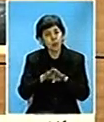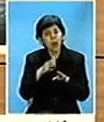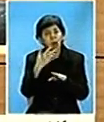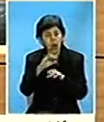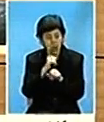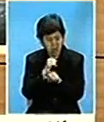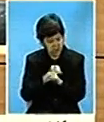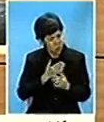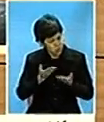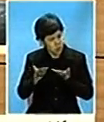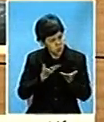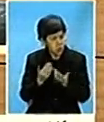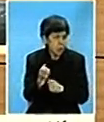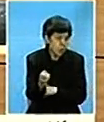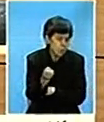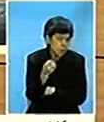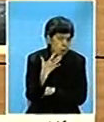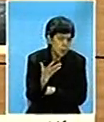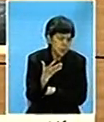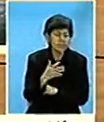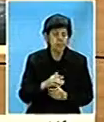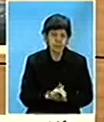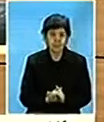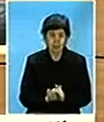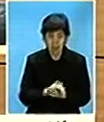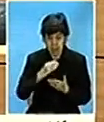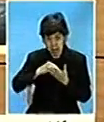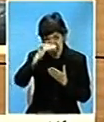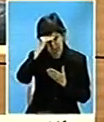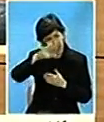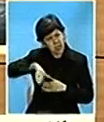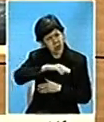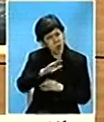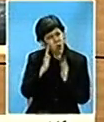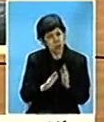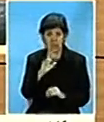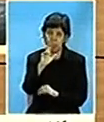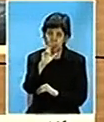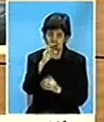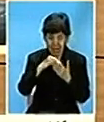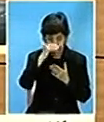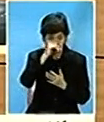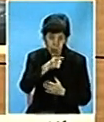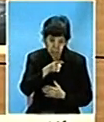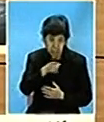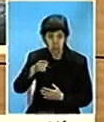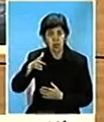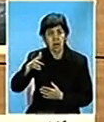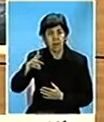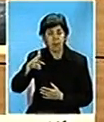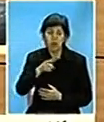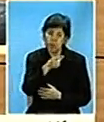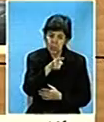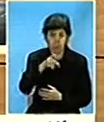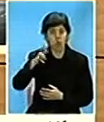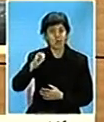ารือครั้งหนึ่งแล้วแต่ยังไม่ได้รับผลอะไรตอบแทนมานะครับเด็กประมาณ300คนซึ่งอยู่ในวัยป.1 ถึงป.3 ถึงม.3ขอทานโ